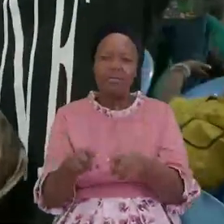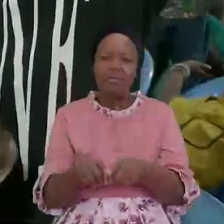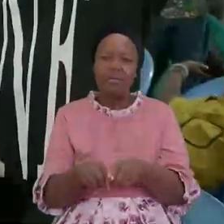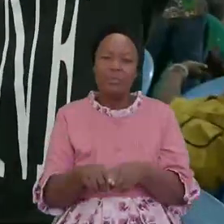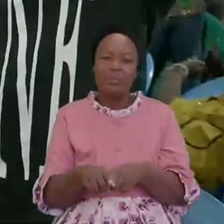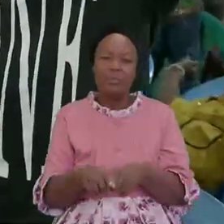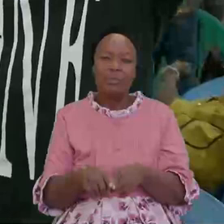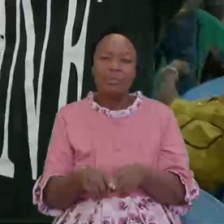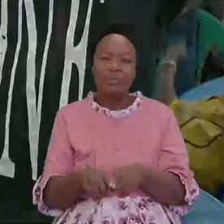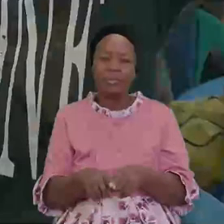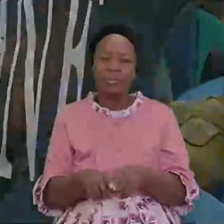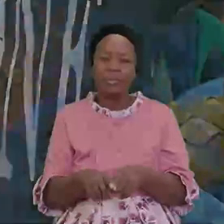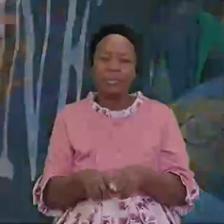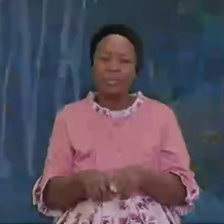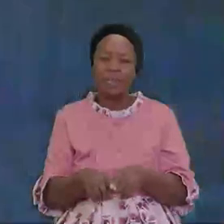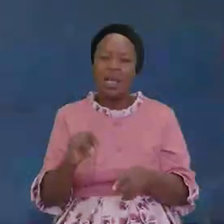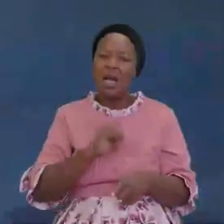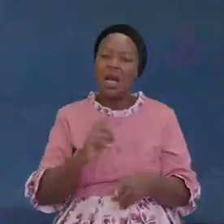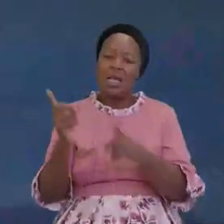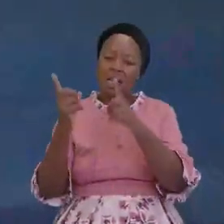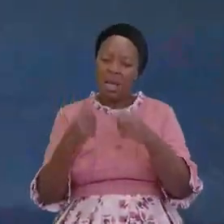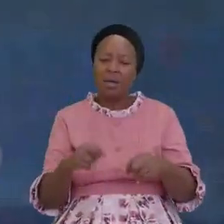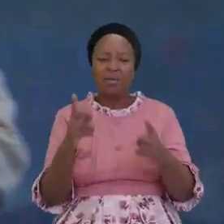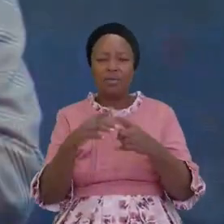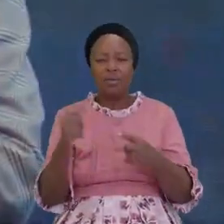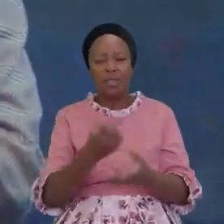Parce que je crois, je viens.